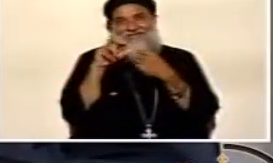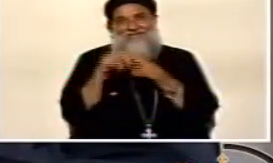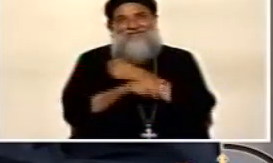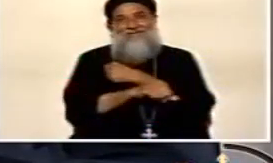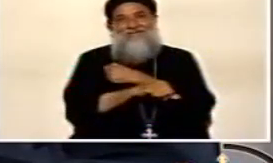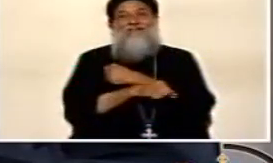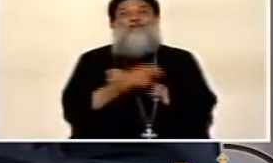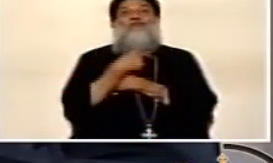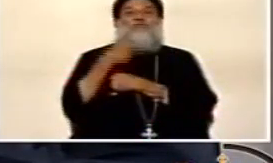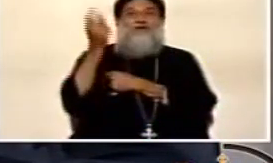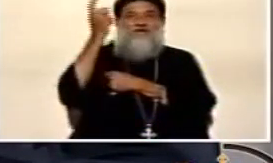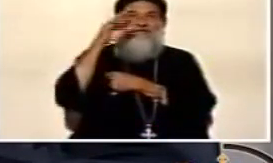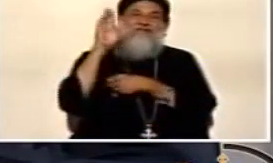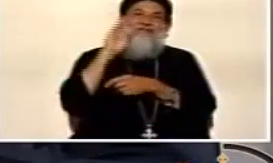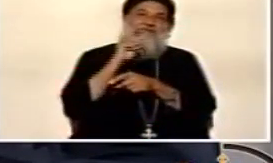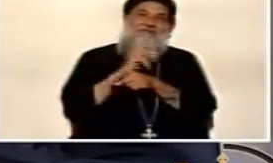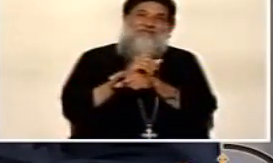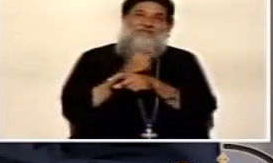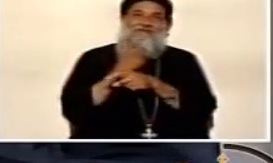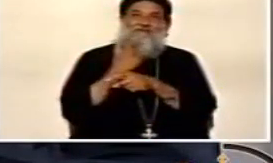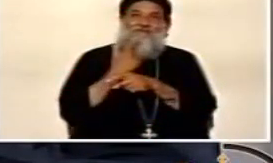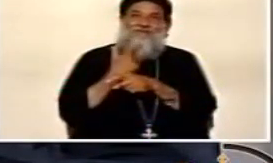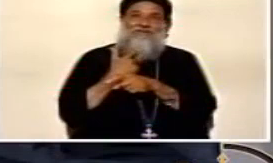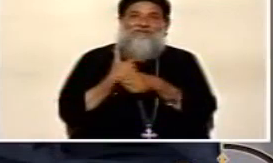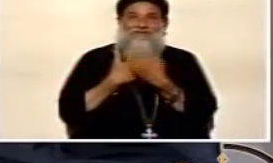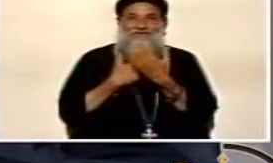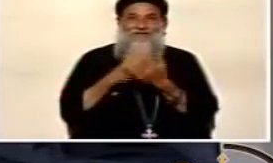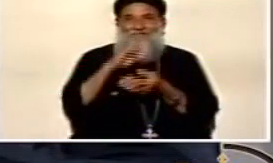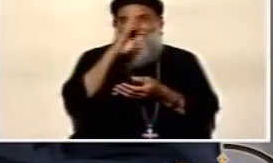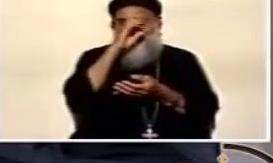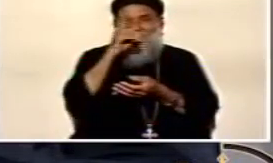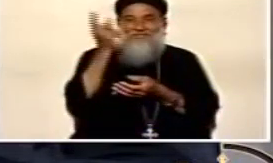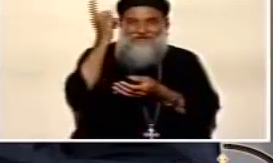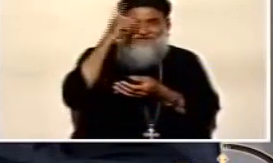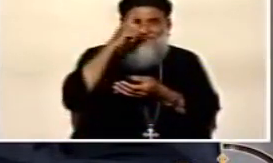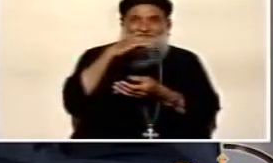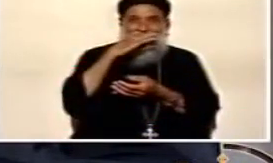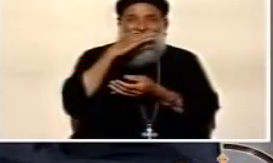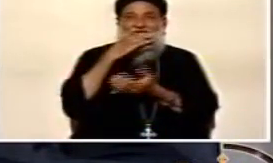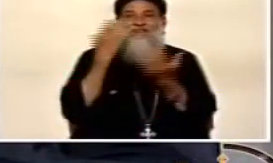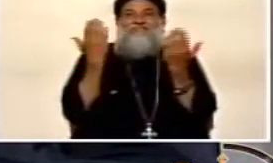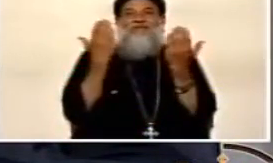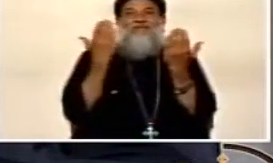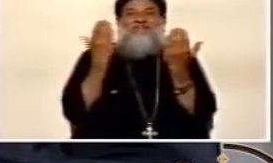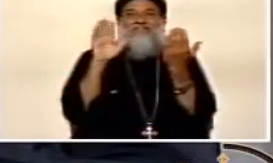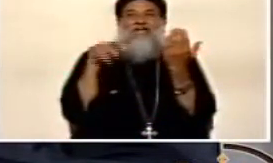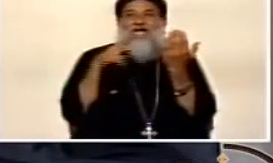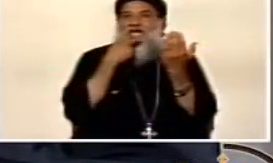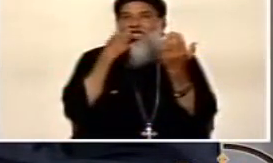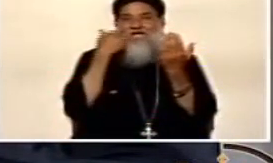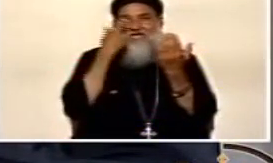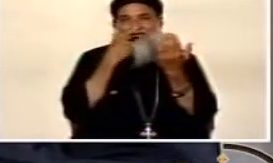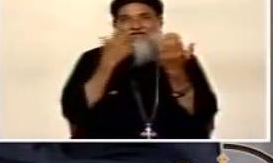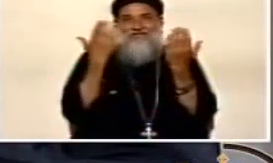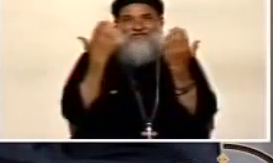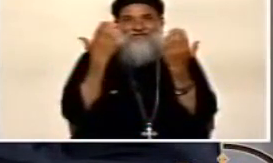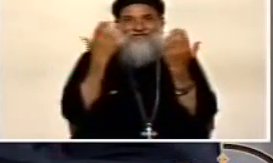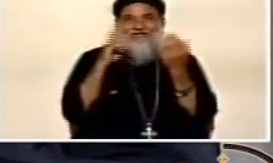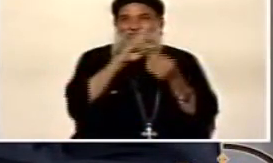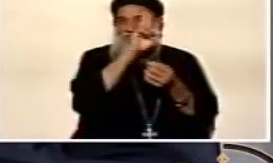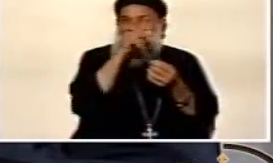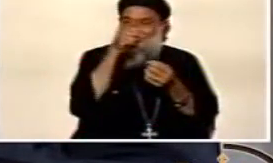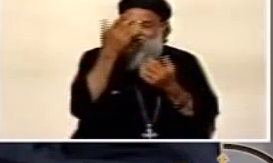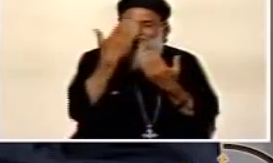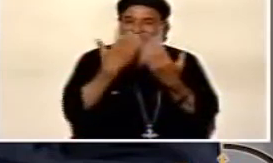عيد الرسل. إن شاء الله أحبائي الاثنين القادم هنتكلم عن صلاة اللقان. لو في عندكم أسئلة